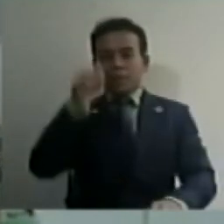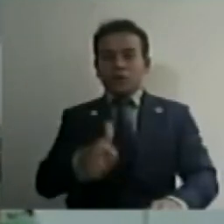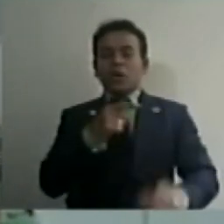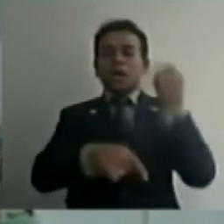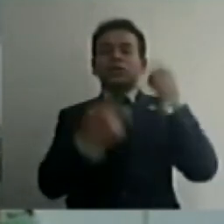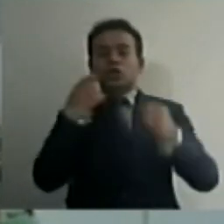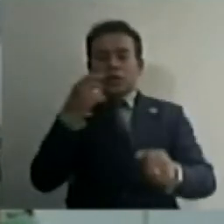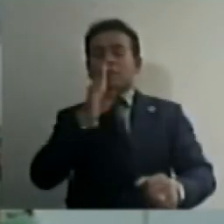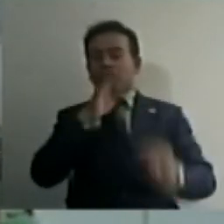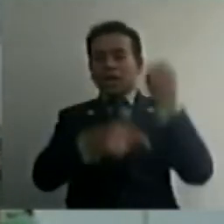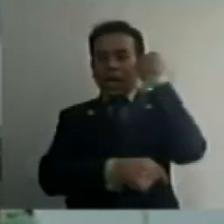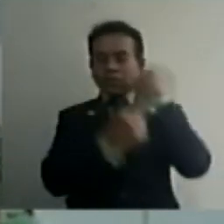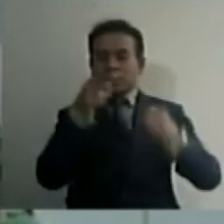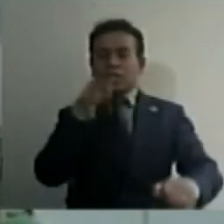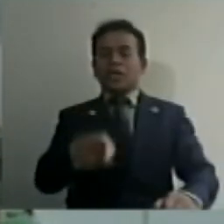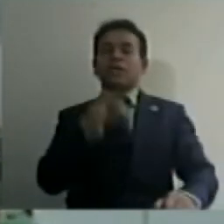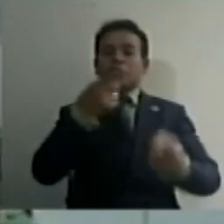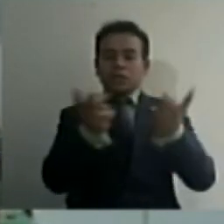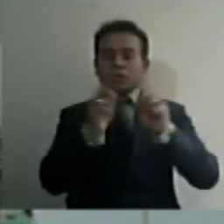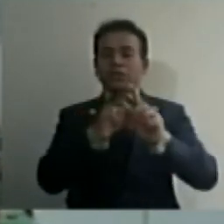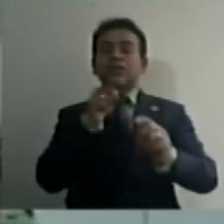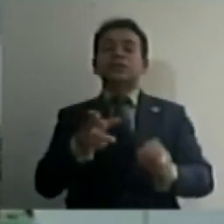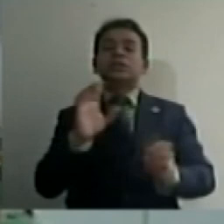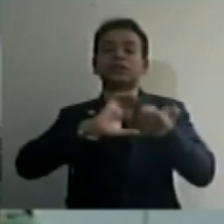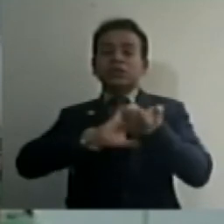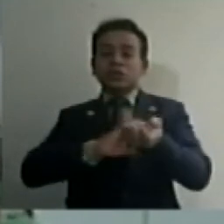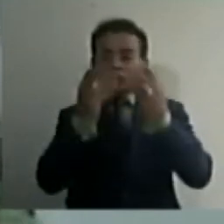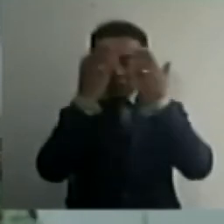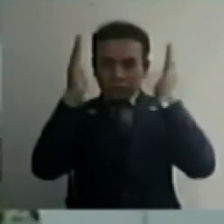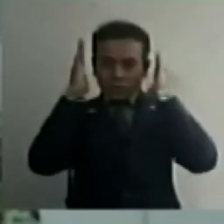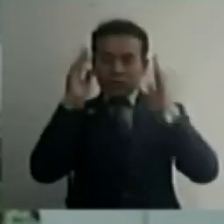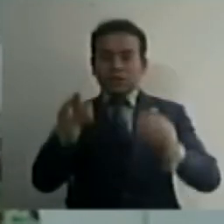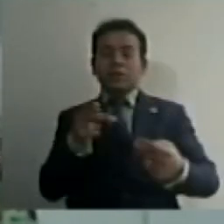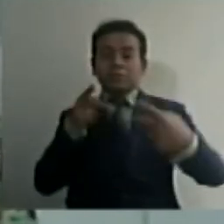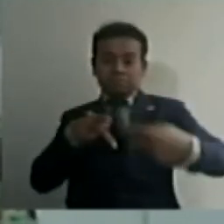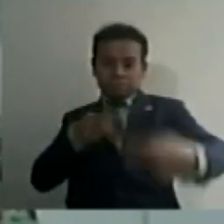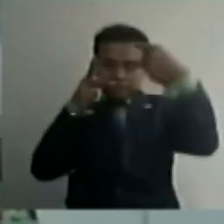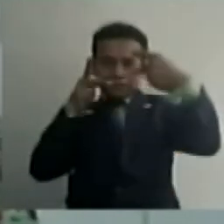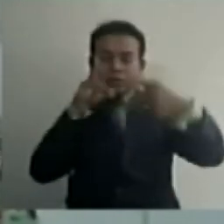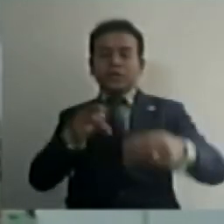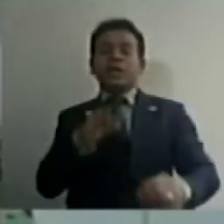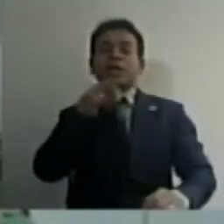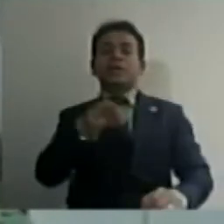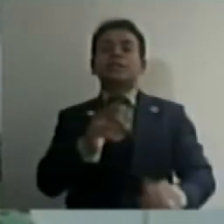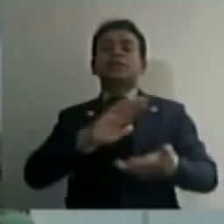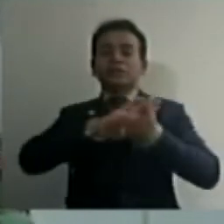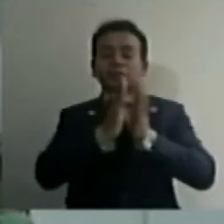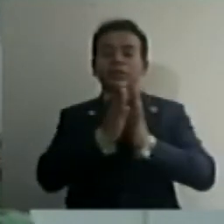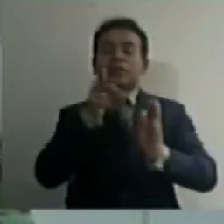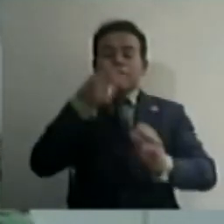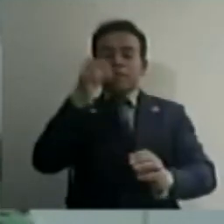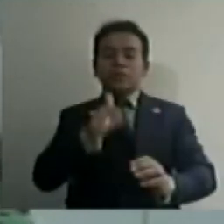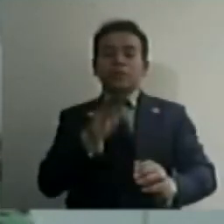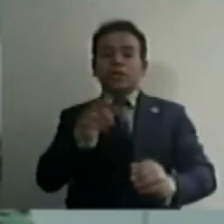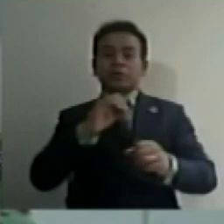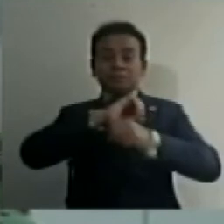চিকিৎসক ও নার্সগণকেও ভিডিও কনফারেন্সের মাধ্যমে কোভিড-19 বিষয়ক প্রশিক্ষণ দেওয়া হয়েছে এবং এটা চলমান আছে, ভবিষ্যতে